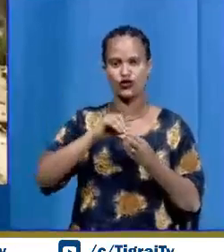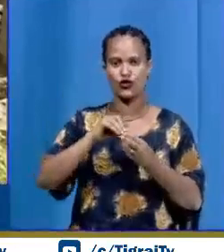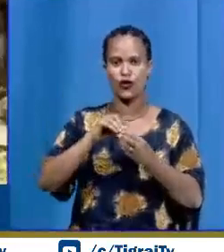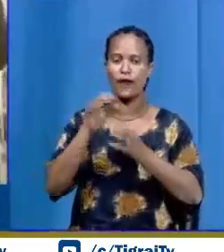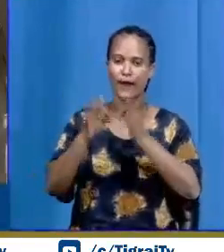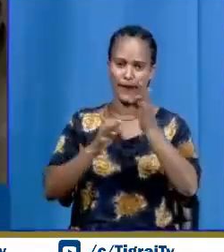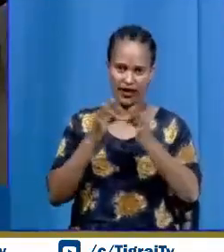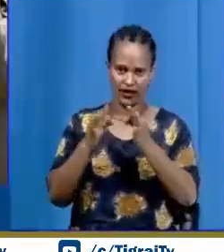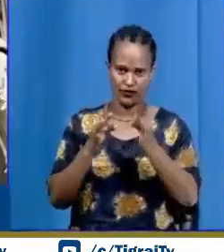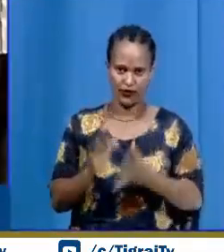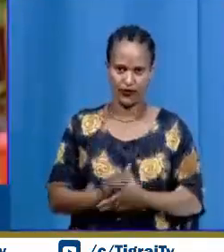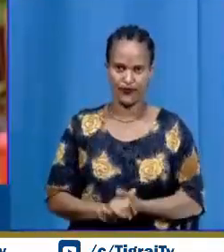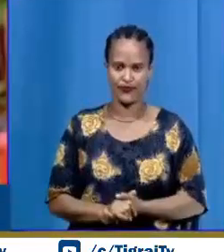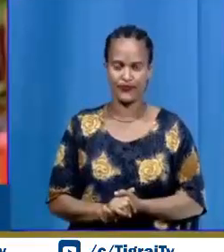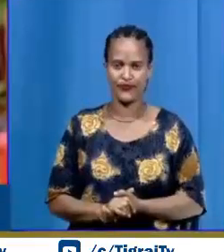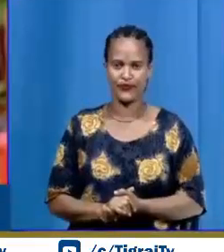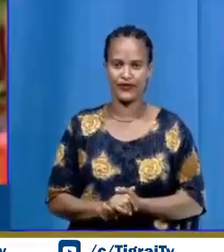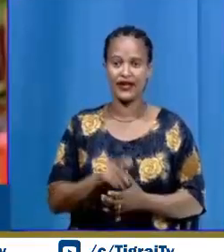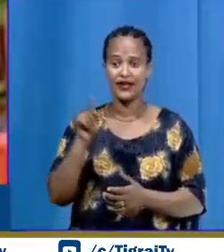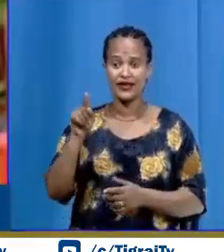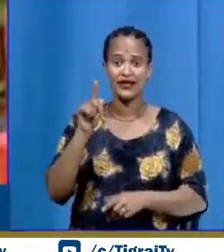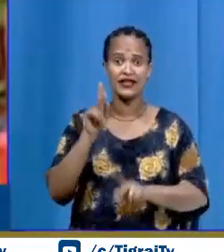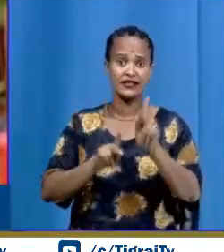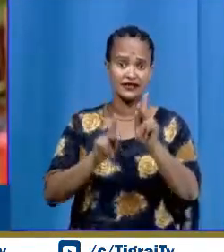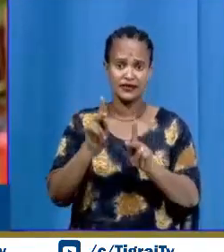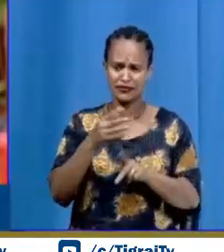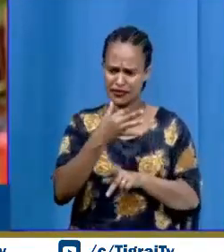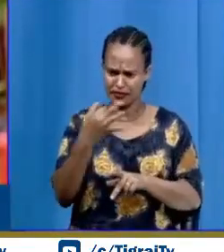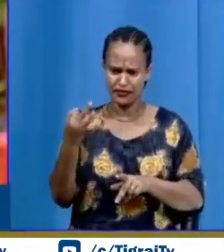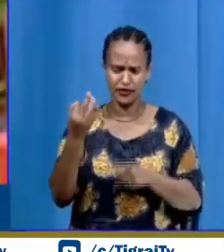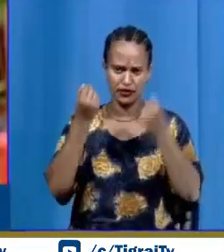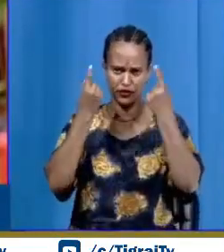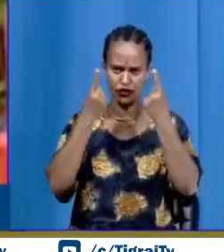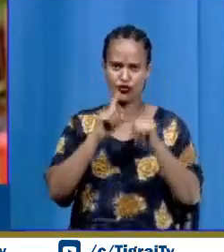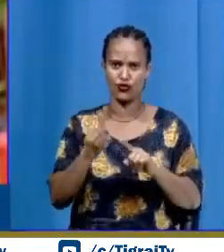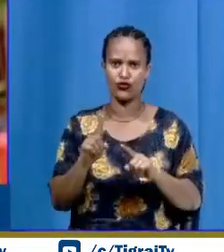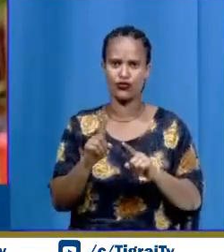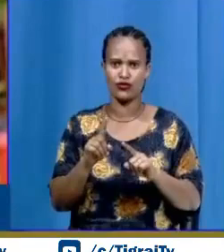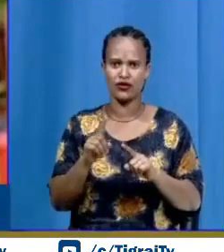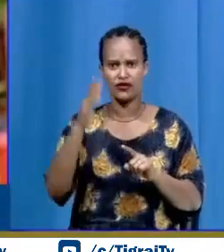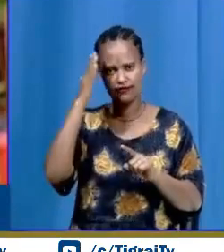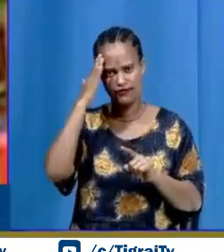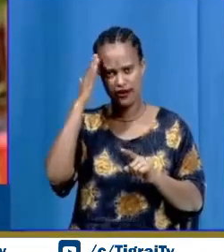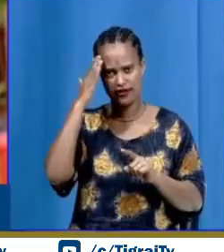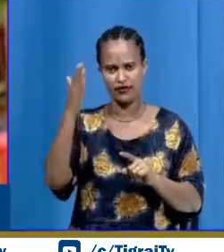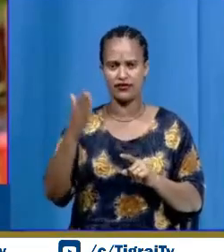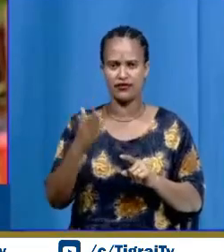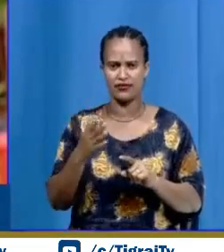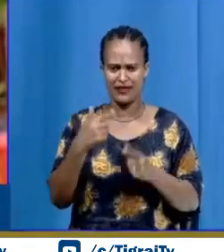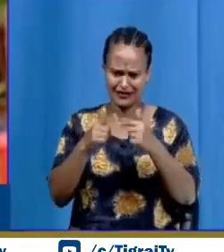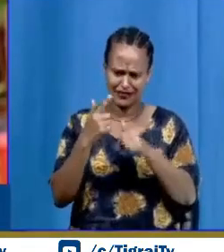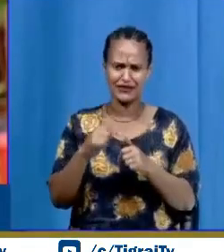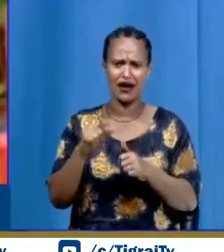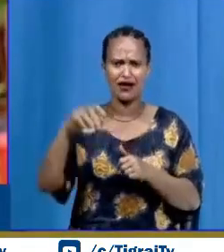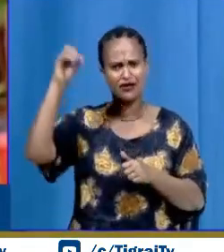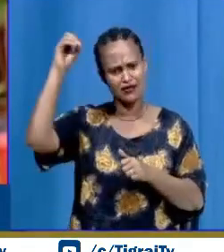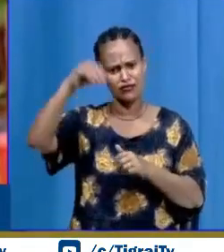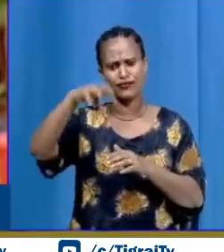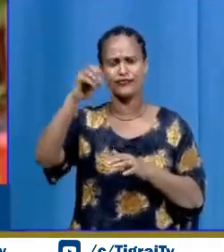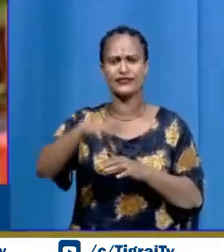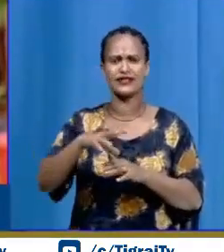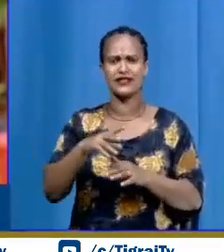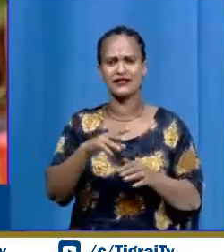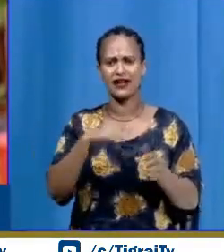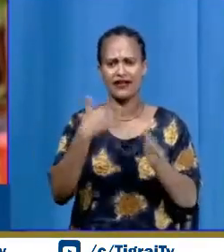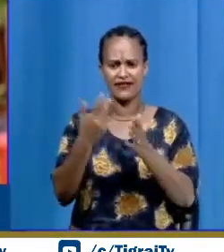ወሲኾም ገሊፆም። እቲ ህዝቢ ብደንብ ተረዲእዎ እዩ። ንፈንድእ ይፈንድእ፣ ዝተተኮሰ ይተኮስ፣